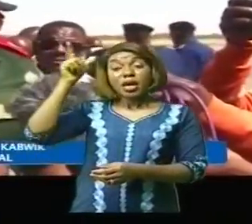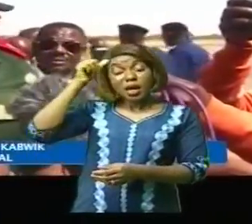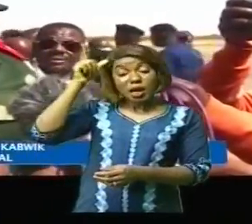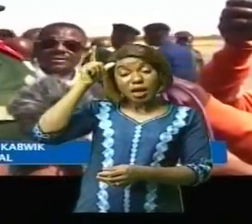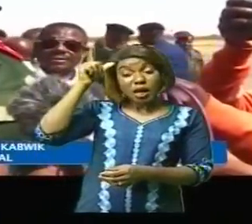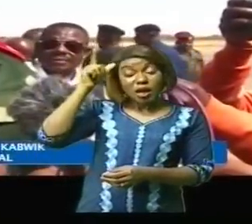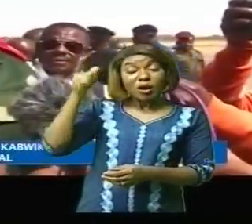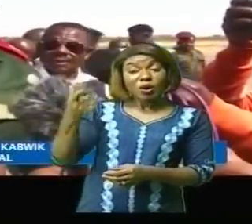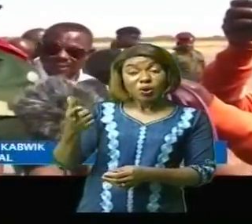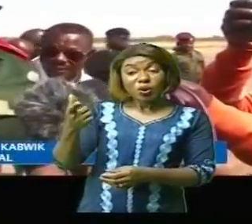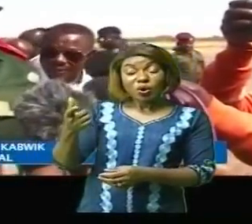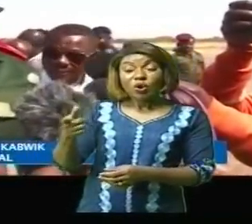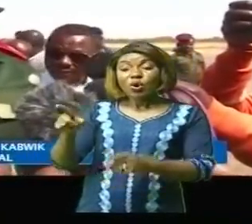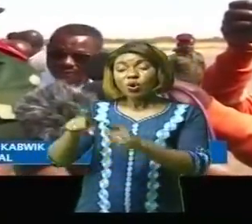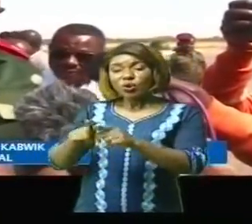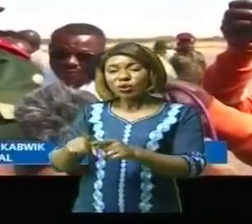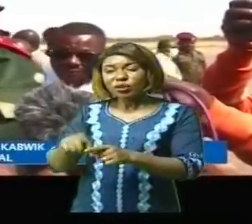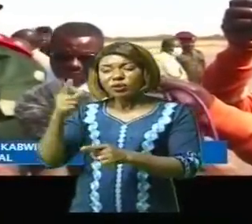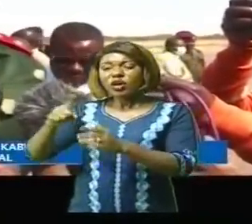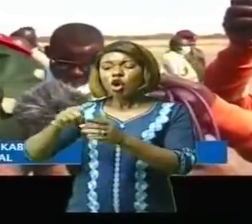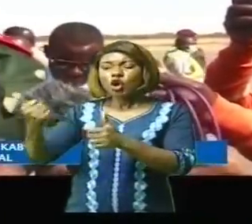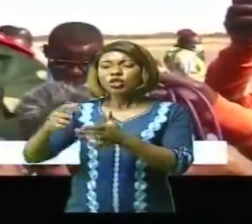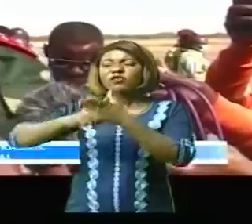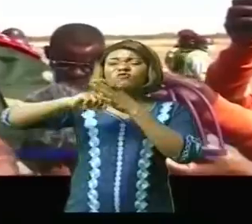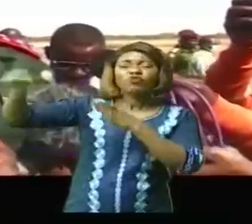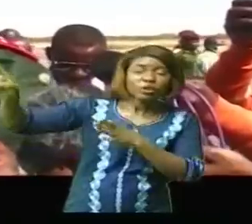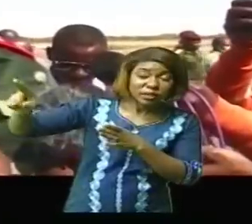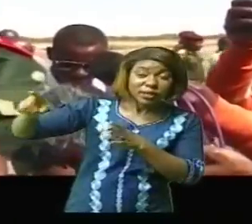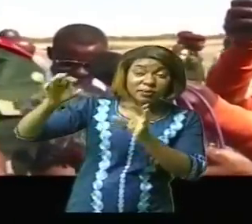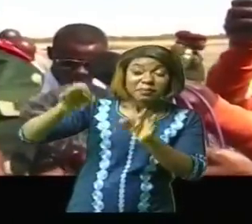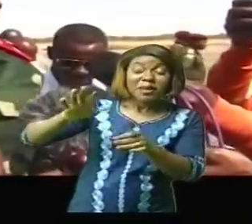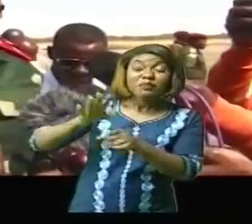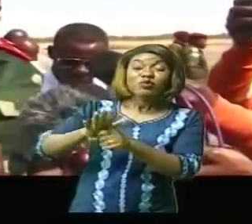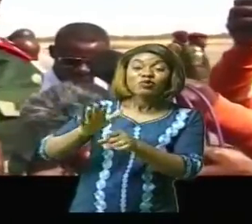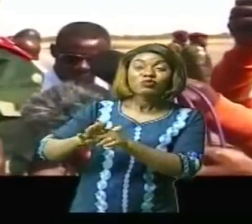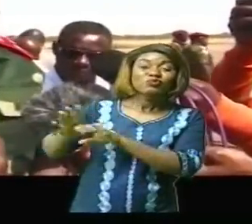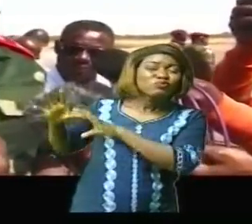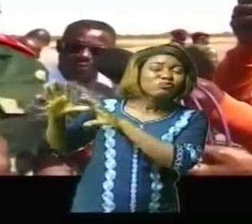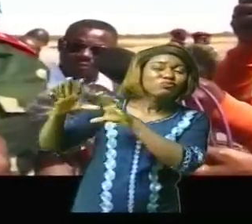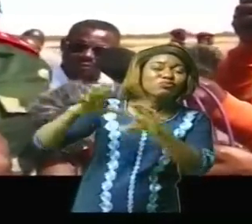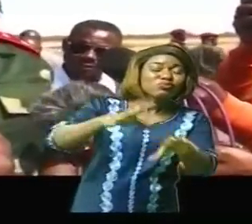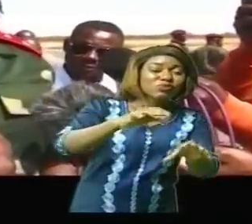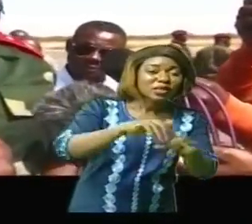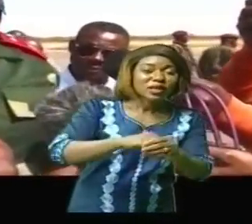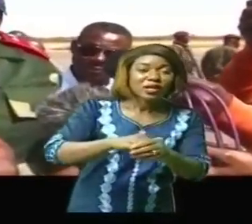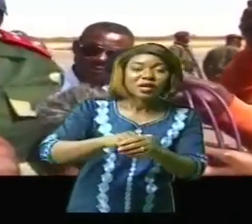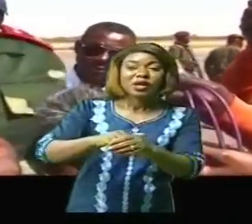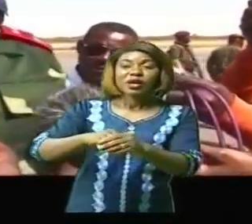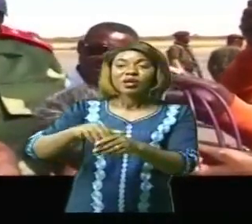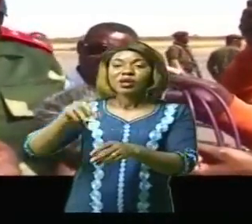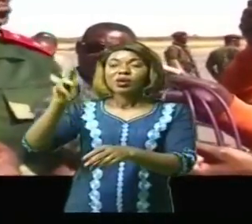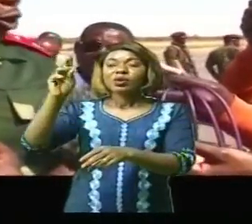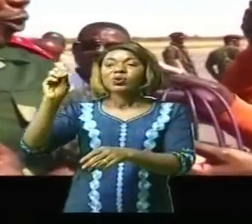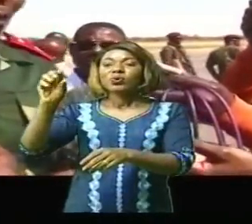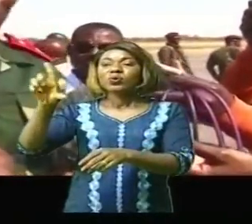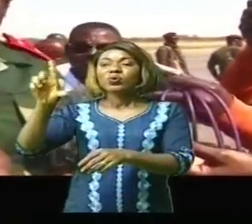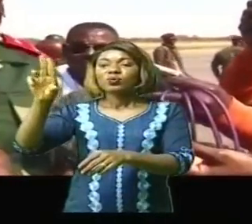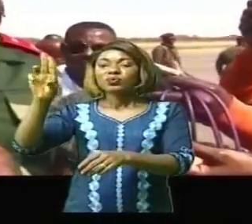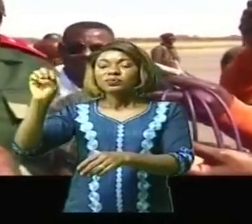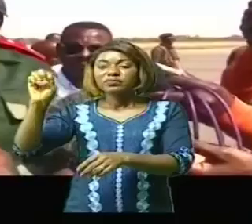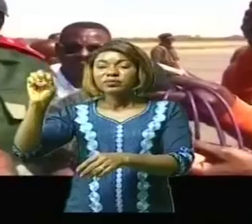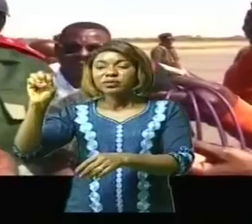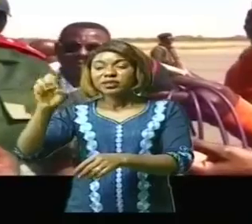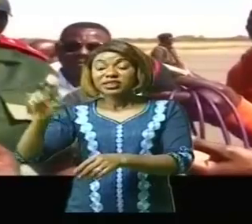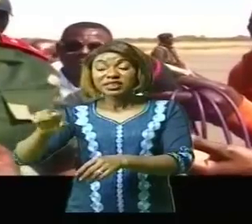l'Ikassi et Kasumbalesa, ils ont fui. On nous signale que plusieurs sont partis à Kolwezi. Mais à Kolwezi, c'est toujours ici au Congo. Nous